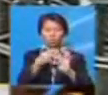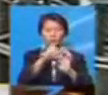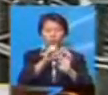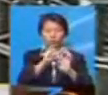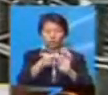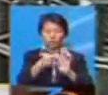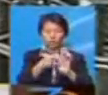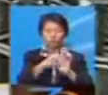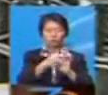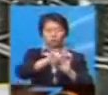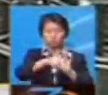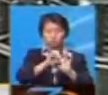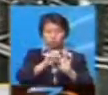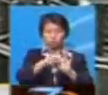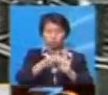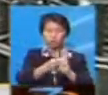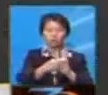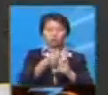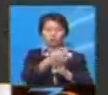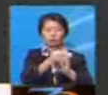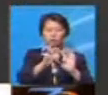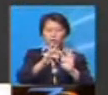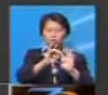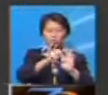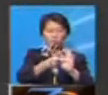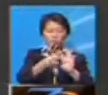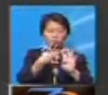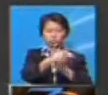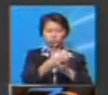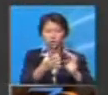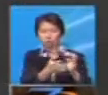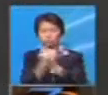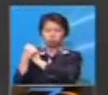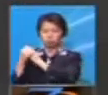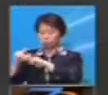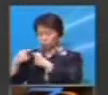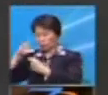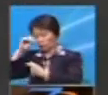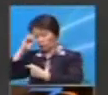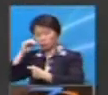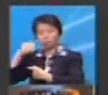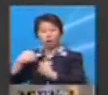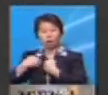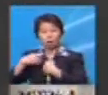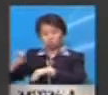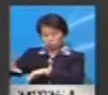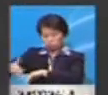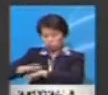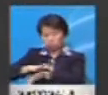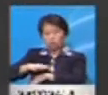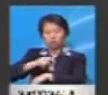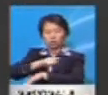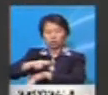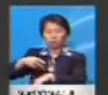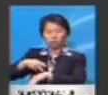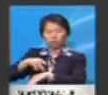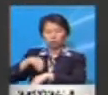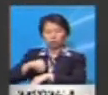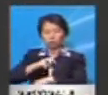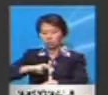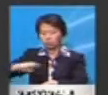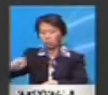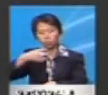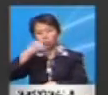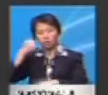Chi, Johnny Lau Jung Hien dan Wong Hung Sing diculik sekumpulan lelaki bersenjata di perairan Pulau Ligitan ketika dalam